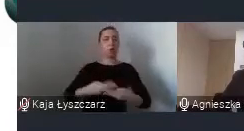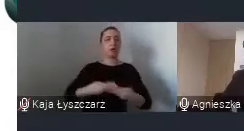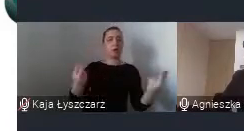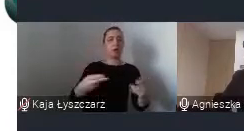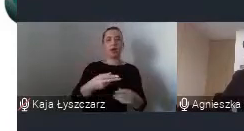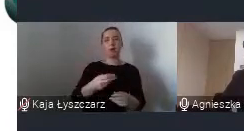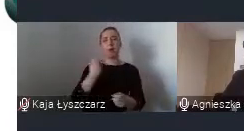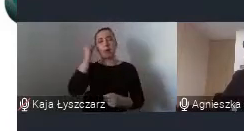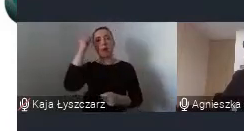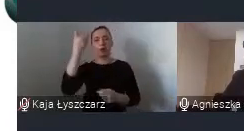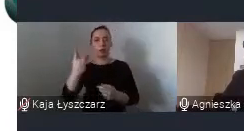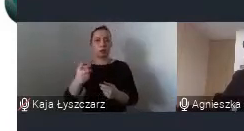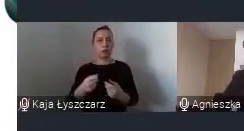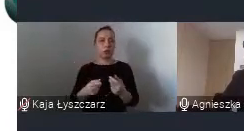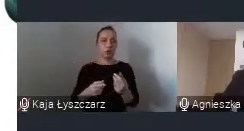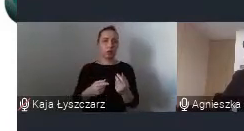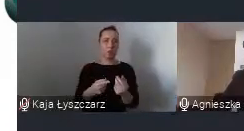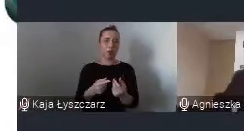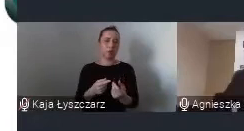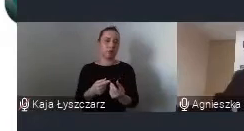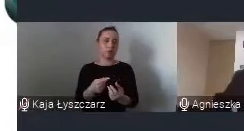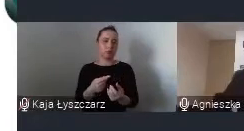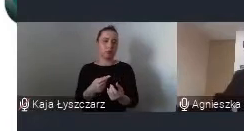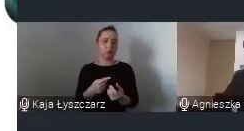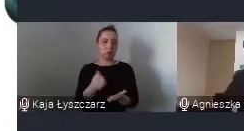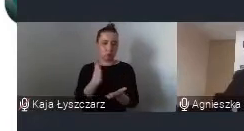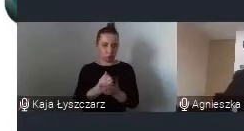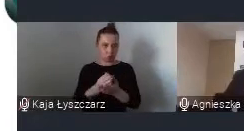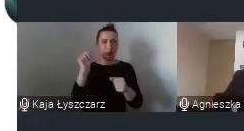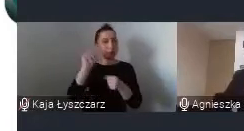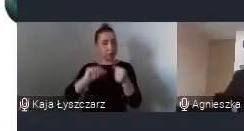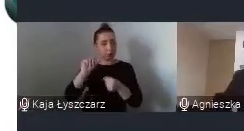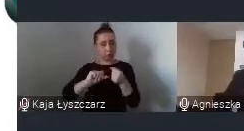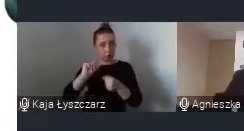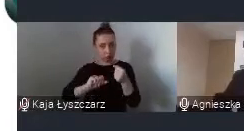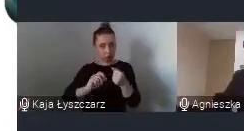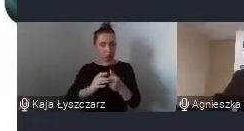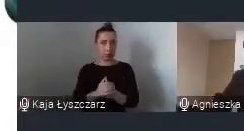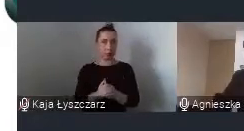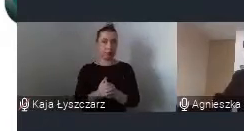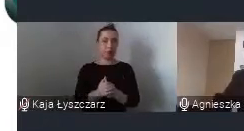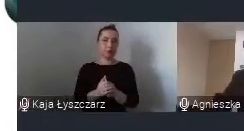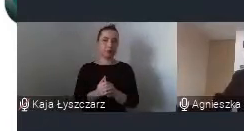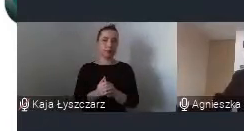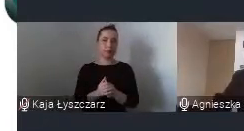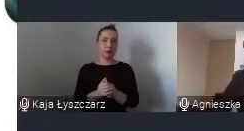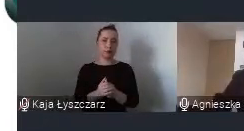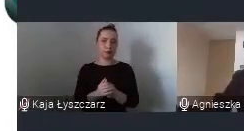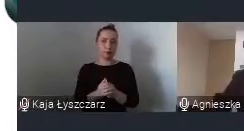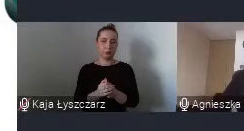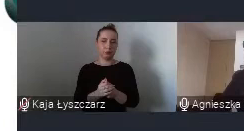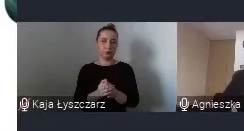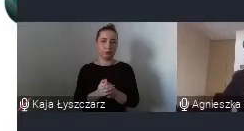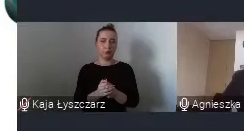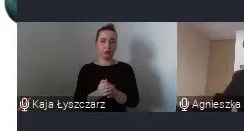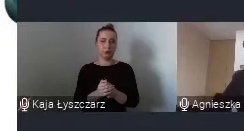rekomendacje, inspiracje właśnie na przetestowanych rozwiązaniach przez nasze miasta wspierane w